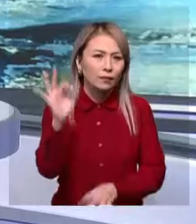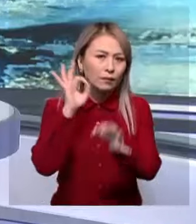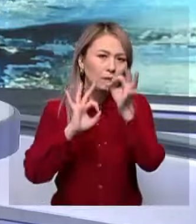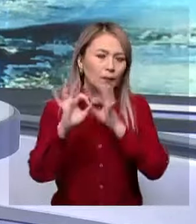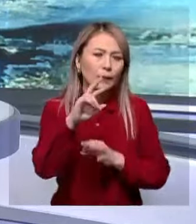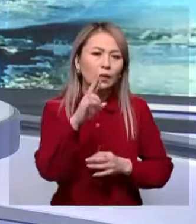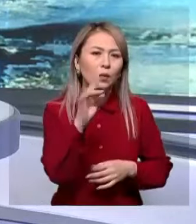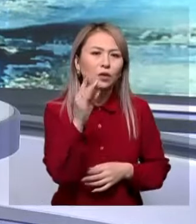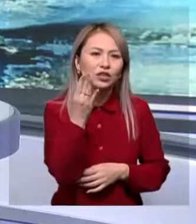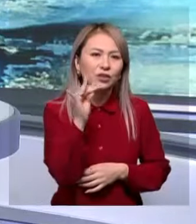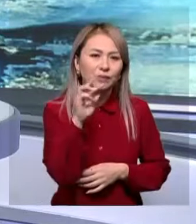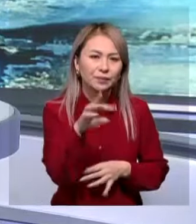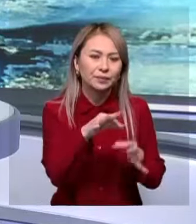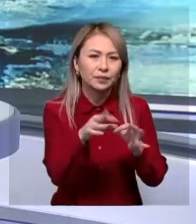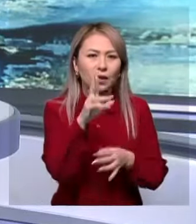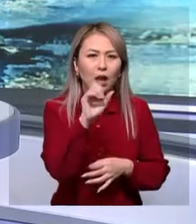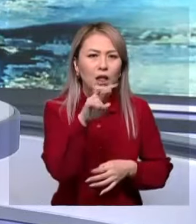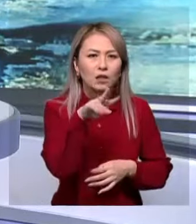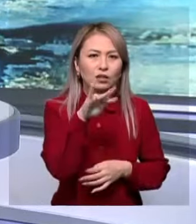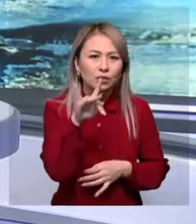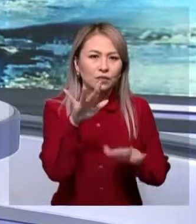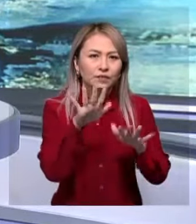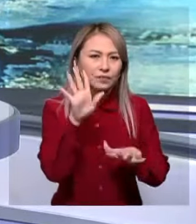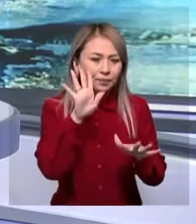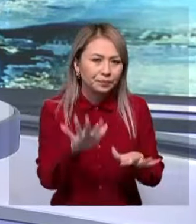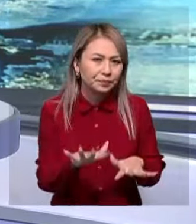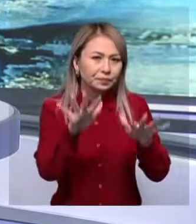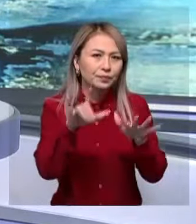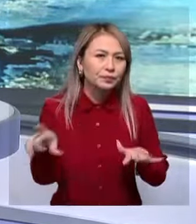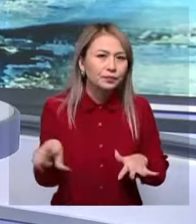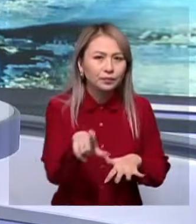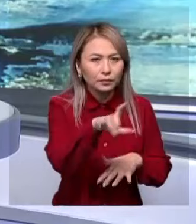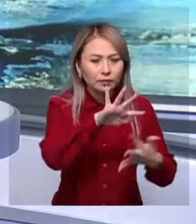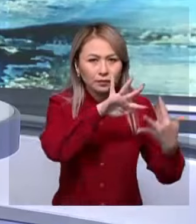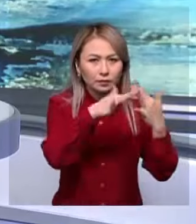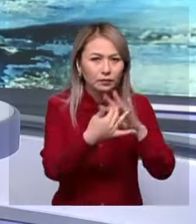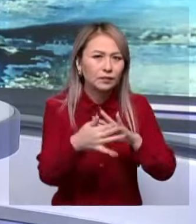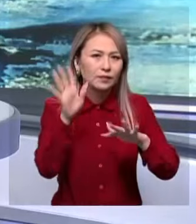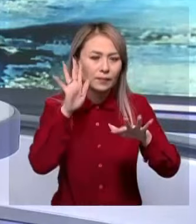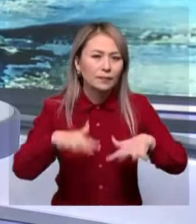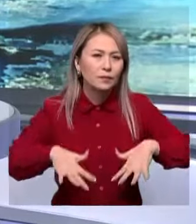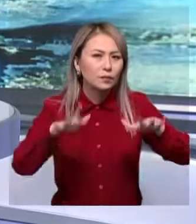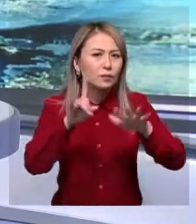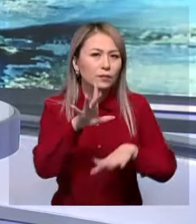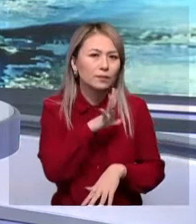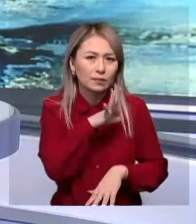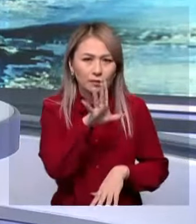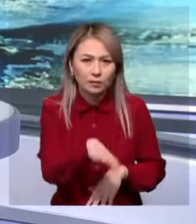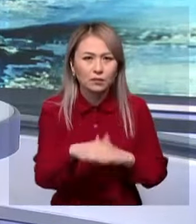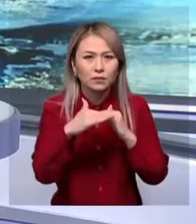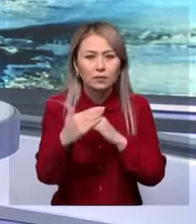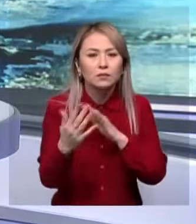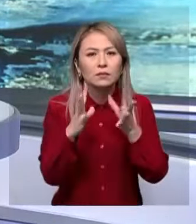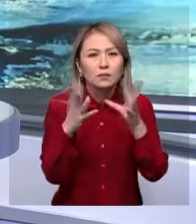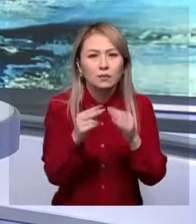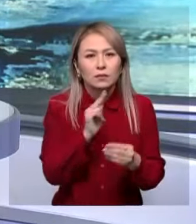Шығыстағы Күршім ауданында Қалжыр өзені арнасынан асты. Өзен бойындағы ауылдарды топан су басып кетпеу үшін жергілікті мамандар